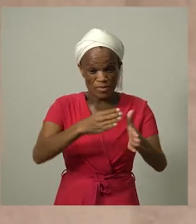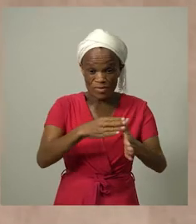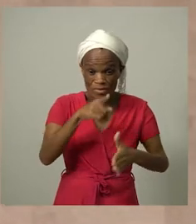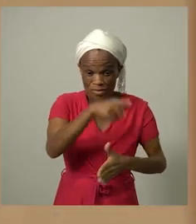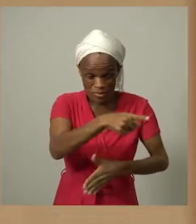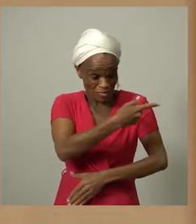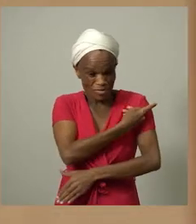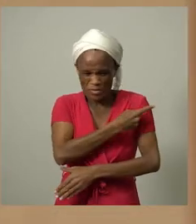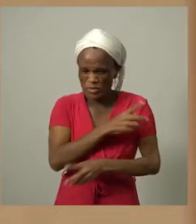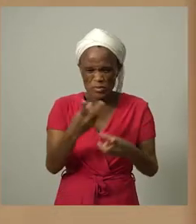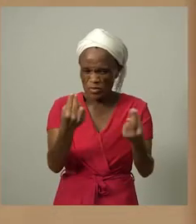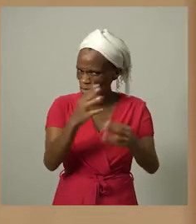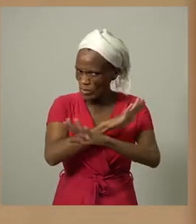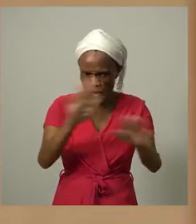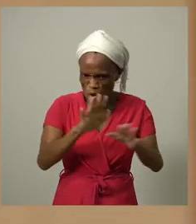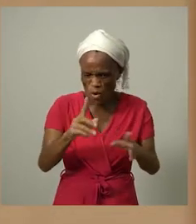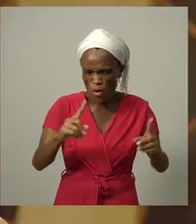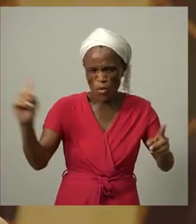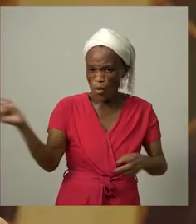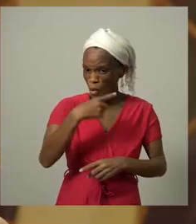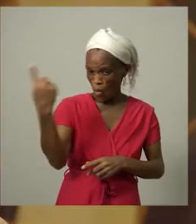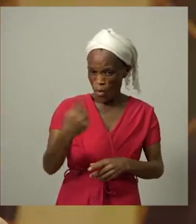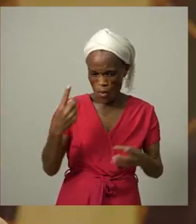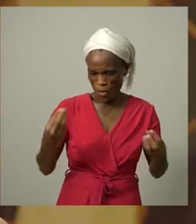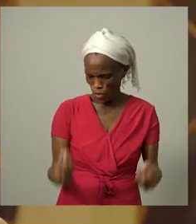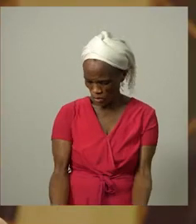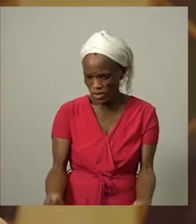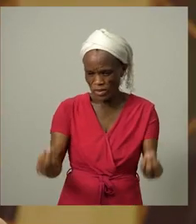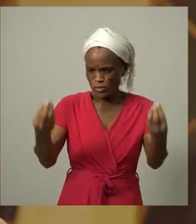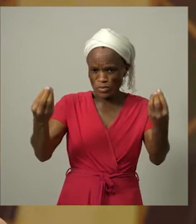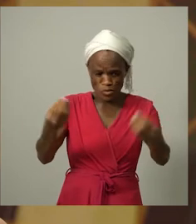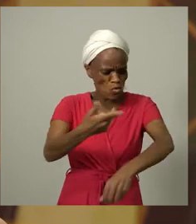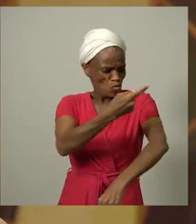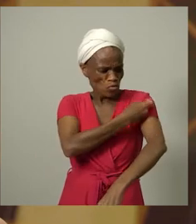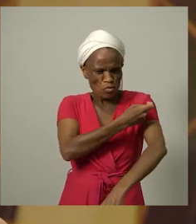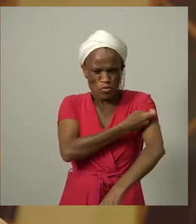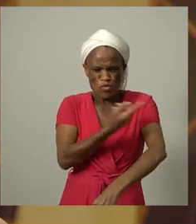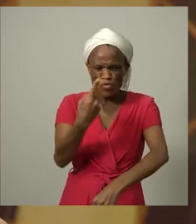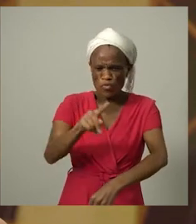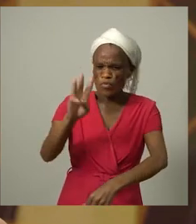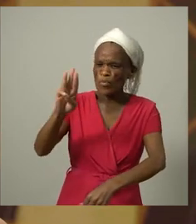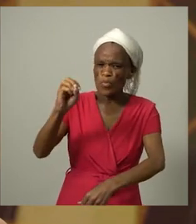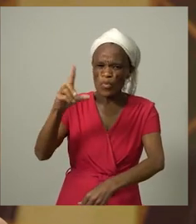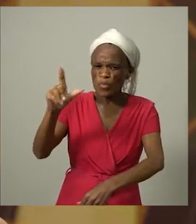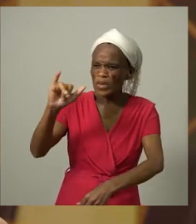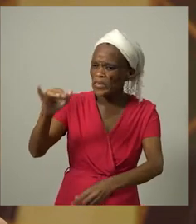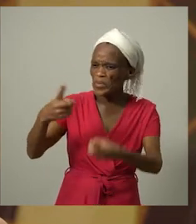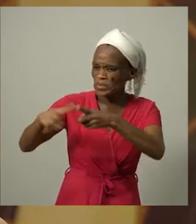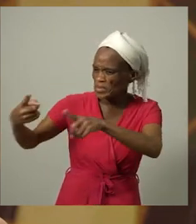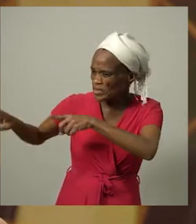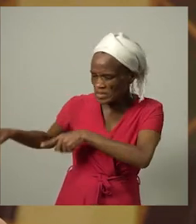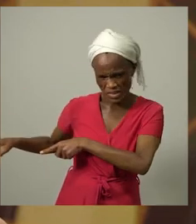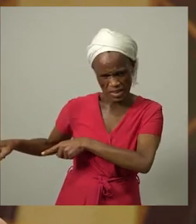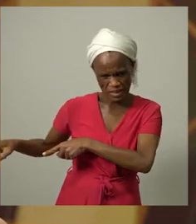entsha. Sonke ekukhuleni kwethu sake sagoma, sagomela uvendle, sagomela isimungumungwane,